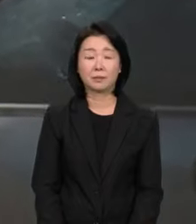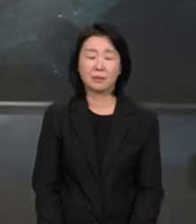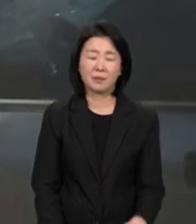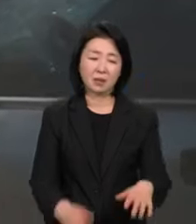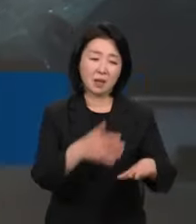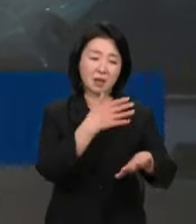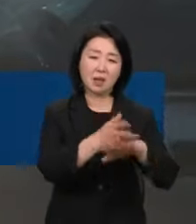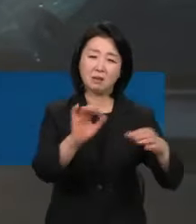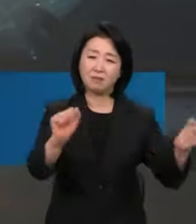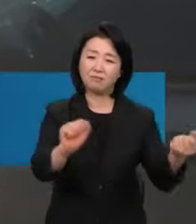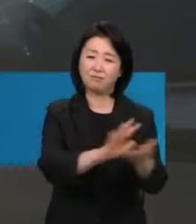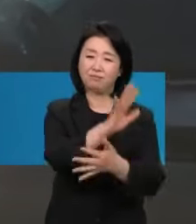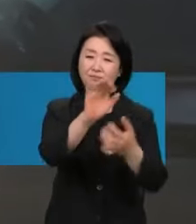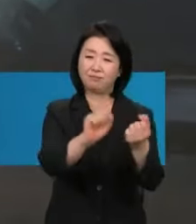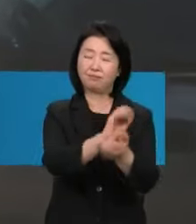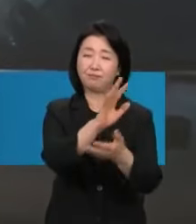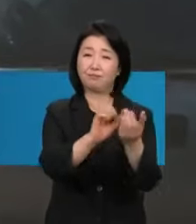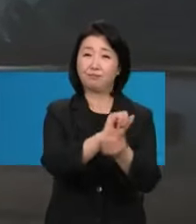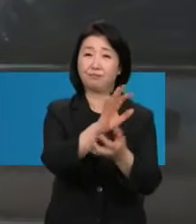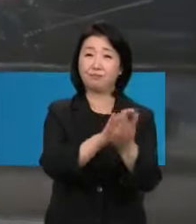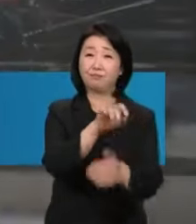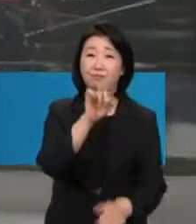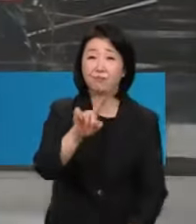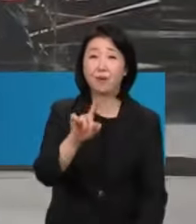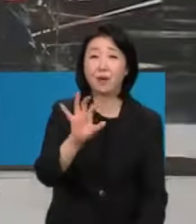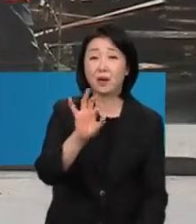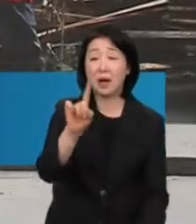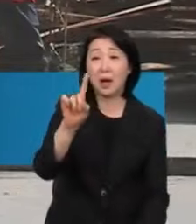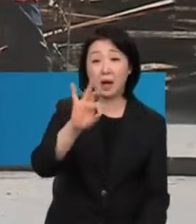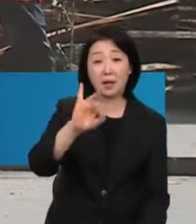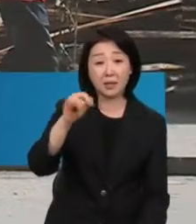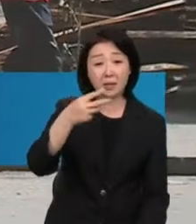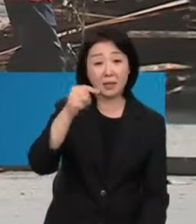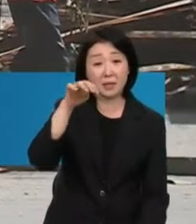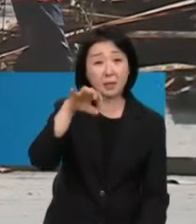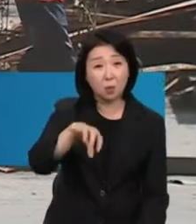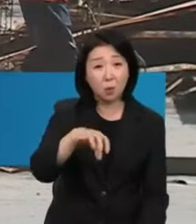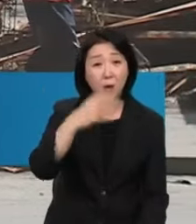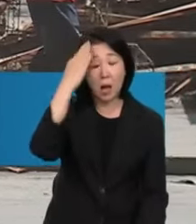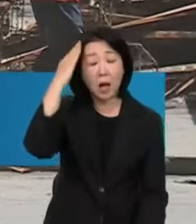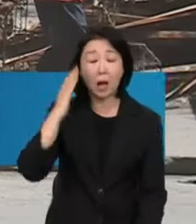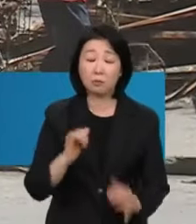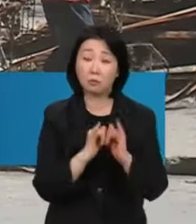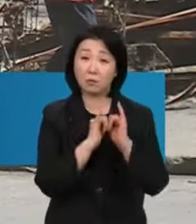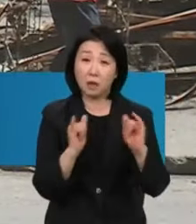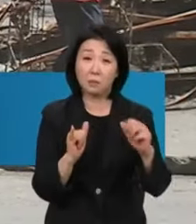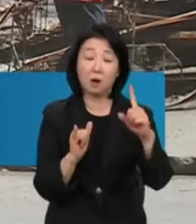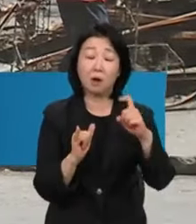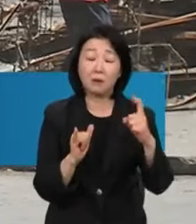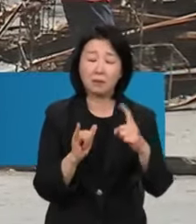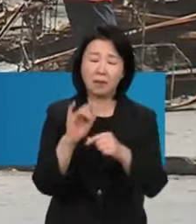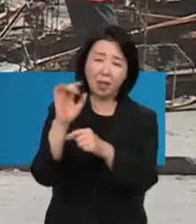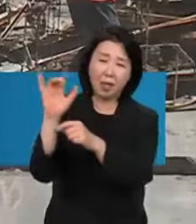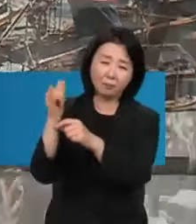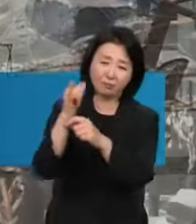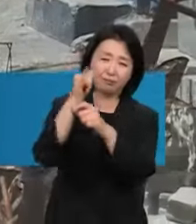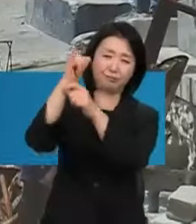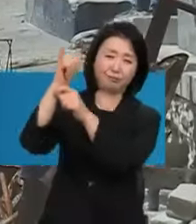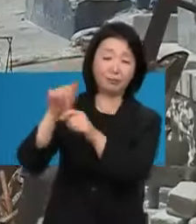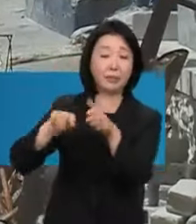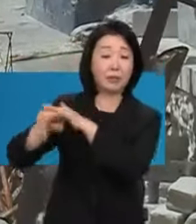갱단의 폭동으로 무법천지가 된 카리브해 섬나라 아이티에서 우리 국민 11명이 헬기를 이용해 옆나라로 긴급